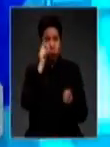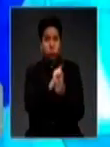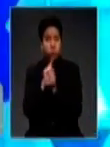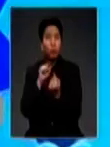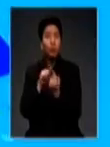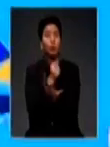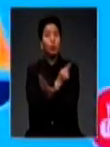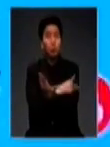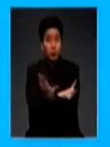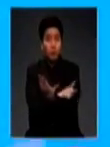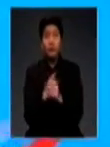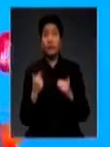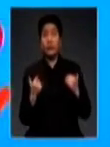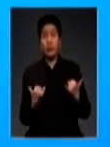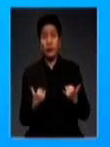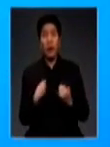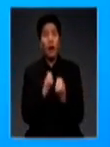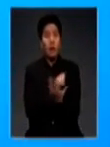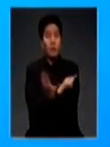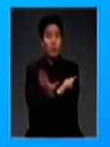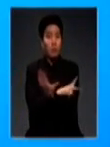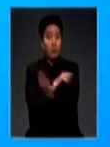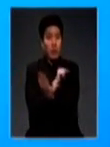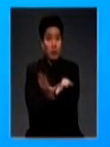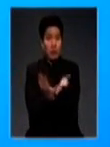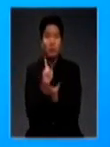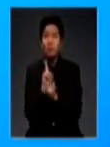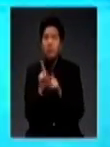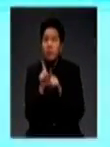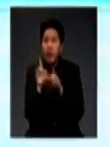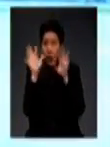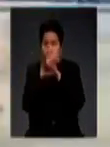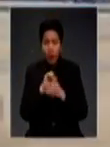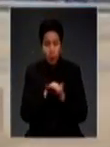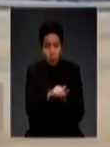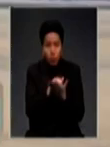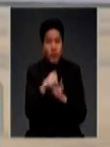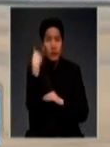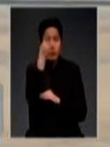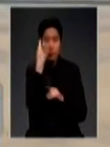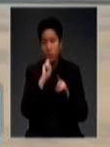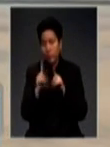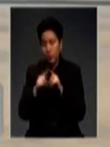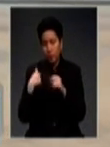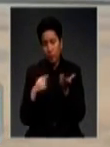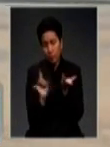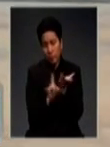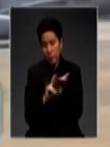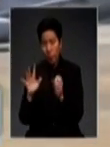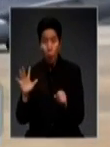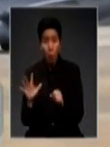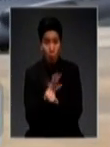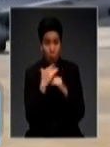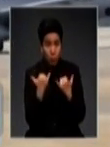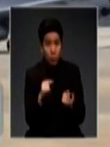เพราะฉะนั้นการที่เราจะทำให้ภูเก็ตเนี่ยอำนวยความสะดวกทำให้ระบบการท่องเที่ยวของเราเนี่ยมีประสิทธิภาพสูงขึ้น